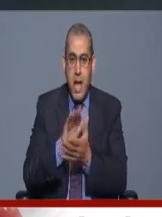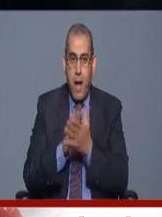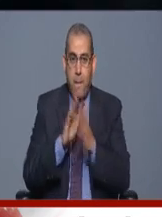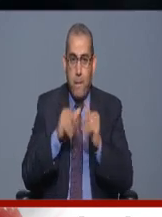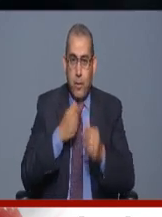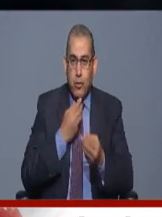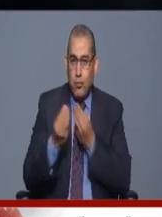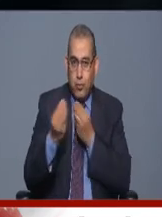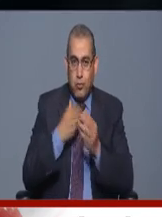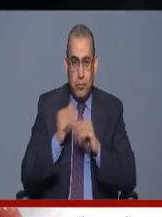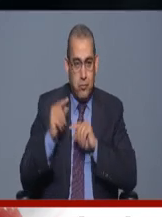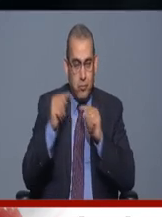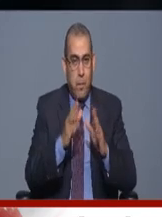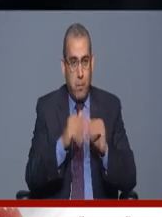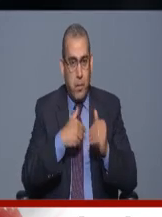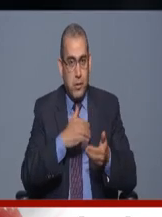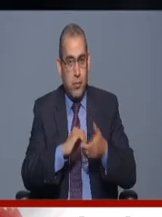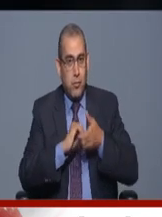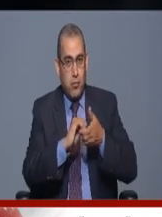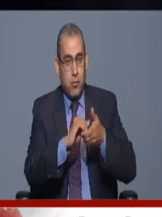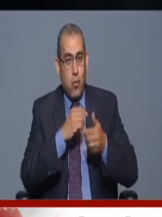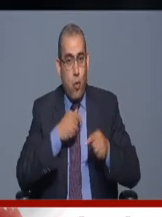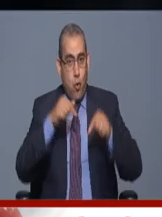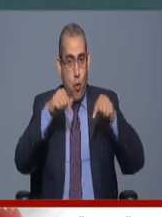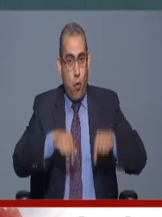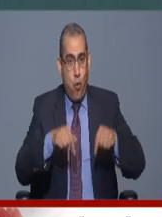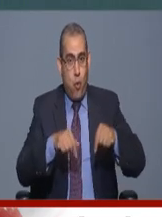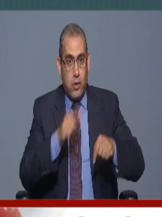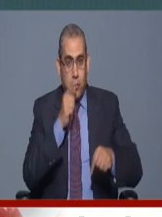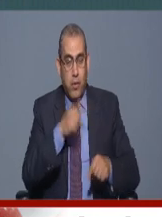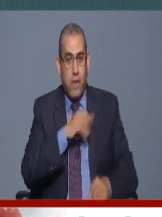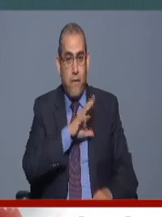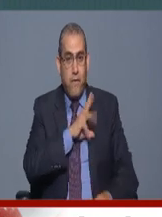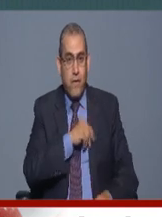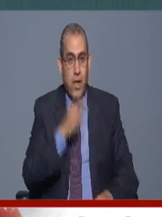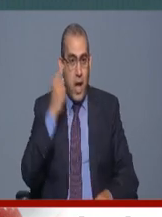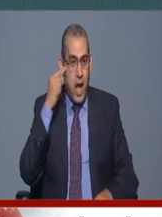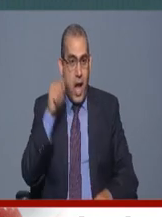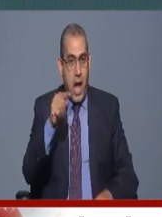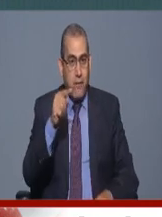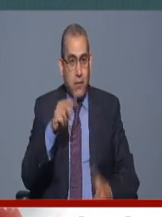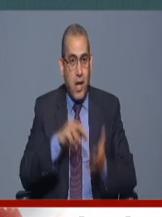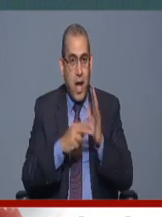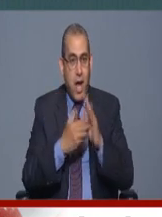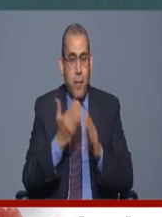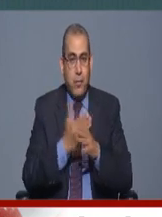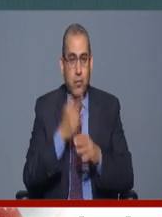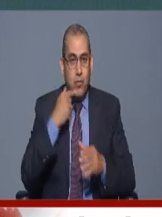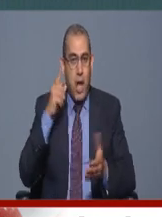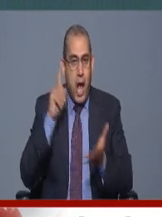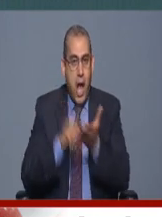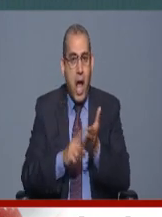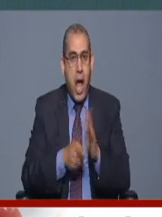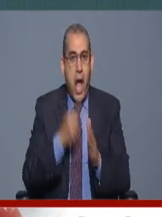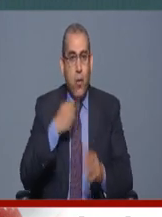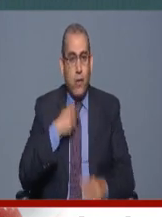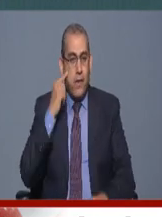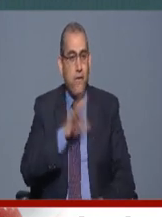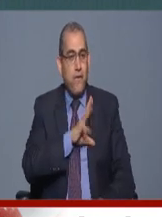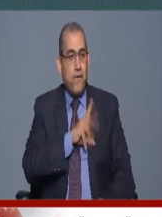هون. بس جيت هون شفت كيف الناس بتعاملني كأني جزء من عيلتهم من أول ما يعرفوا إني